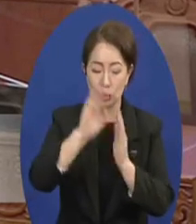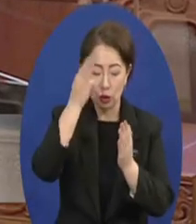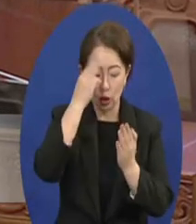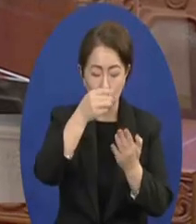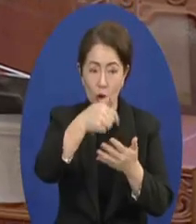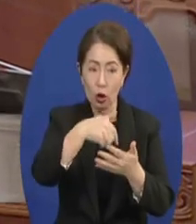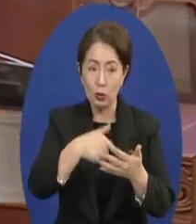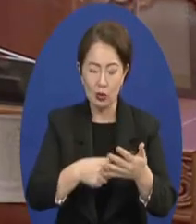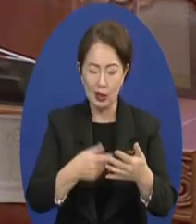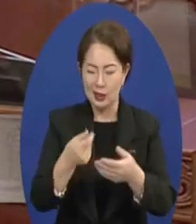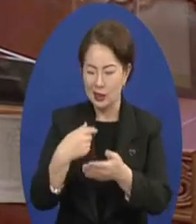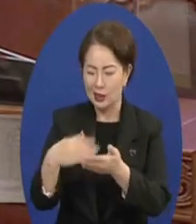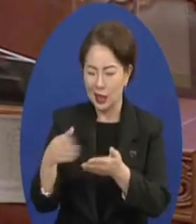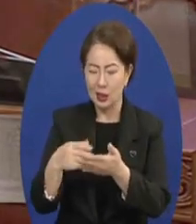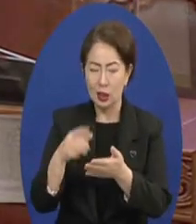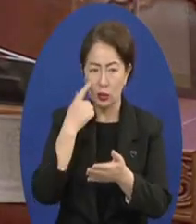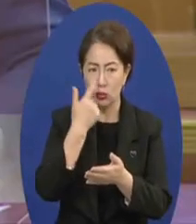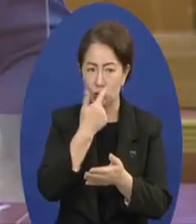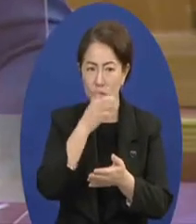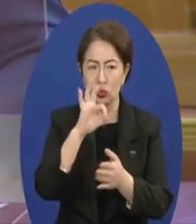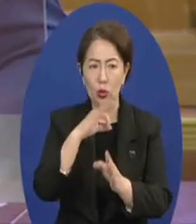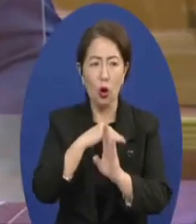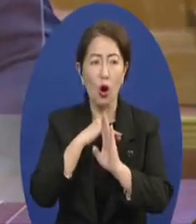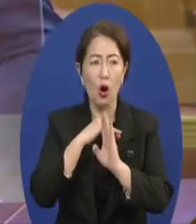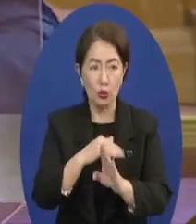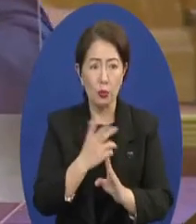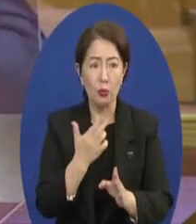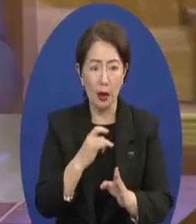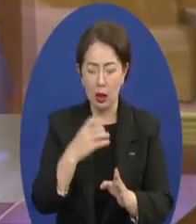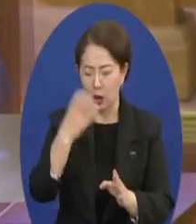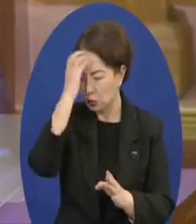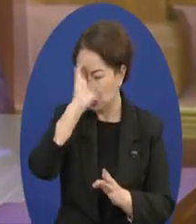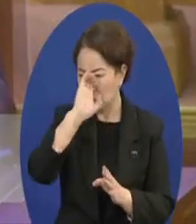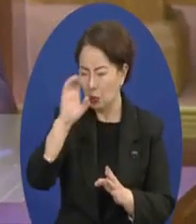санхүүжилтийг оновчтой болгох, төрийн байгууллагуудын үр ашиггүй урсгал зардлыг тань